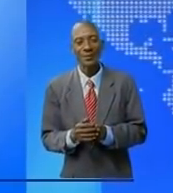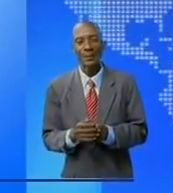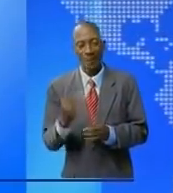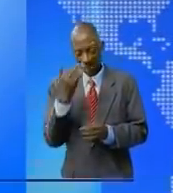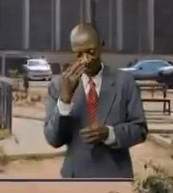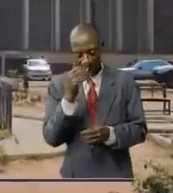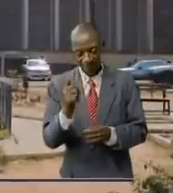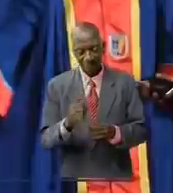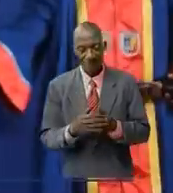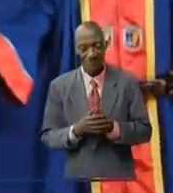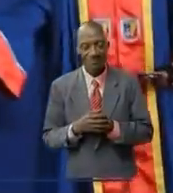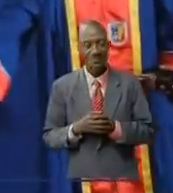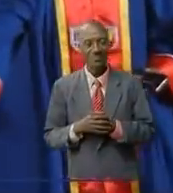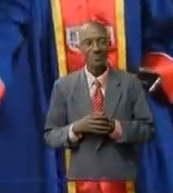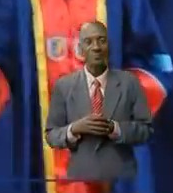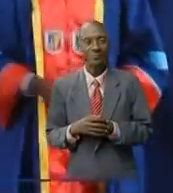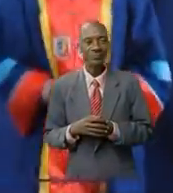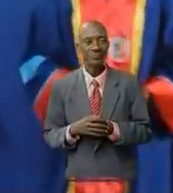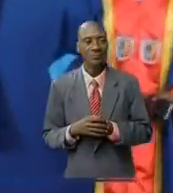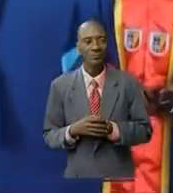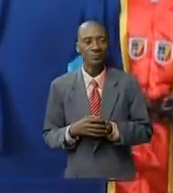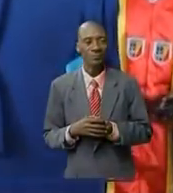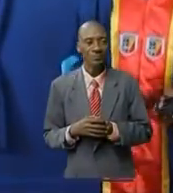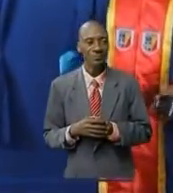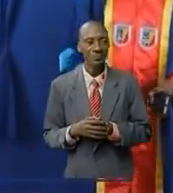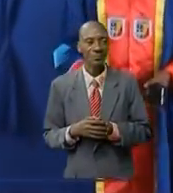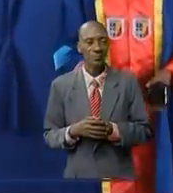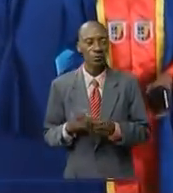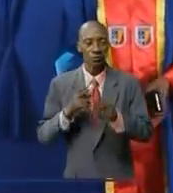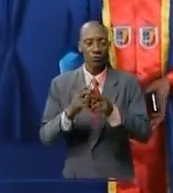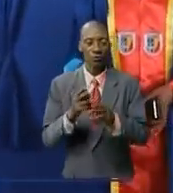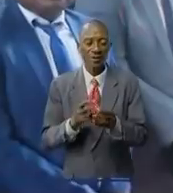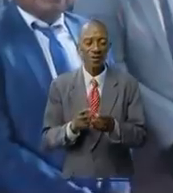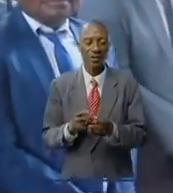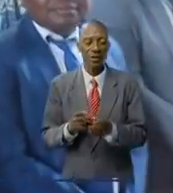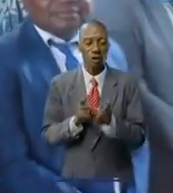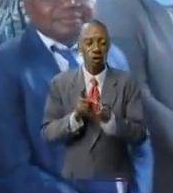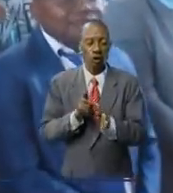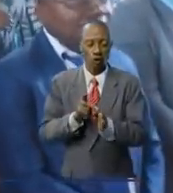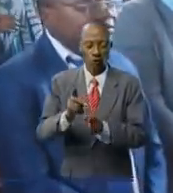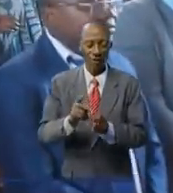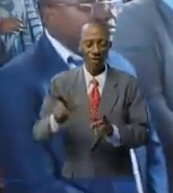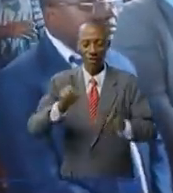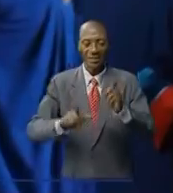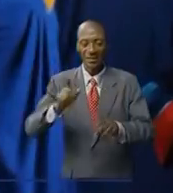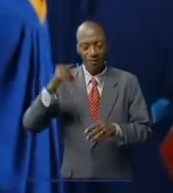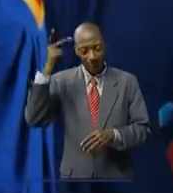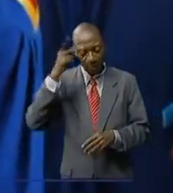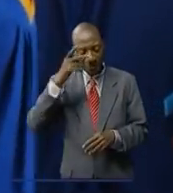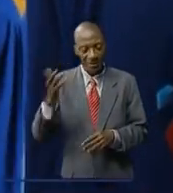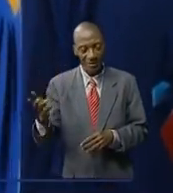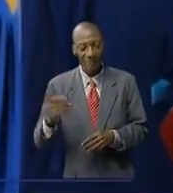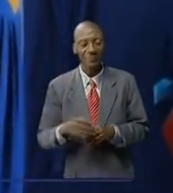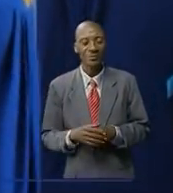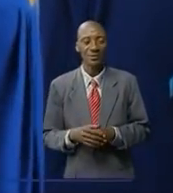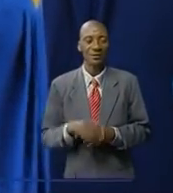reportage. Il est désormais docteur en sciences politiques et administratives. Le professeur Anissé Mboura Mbahika a défendu et